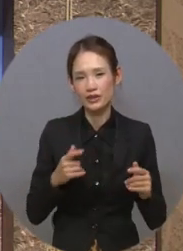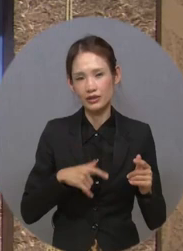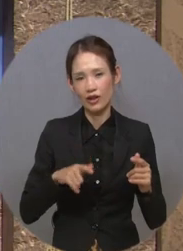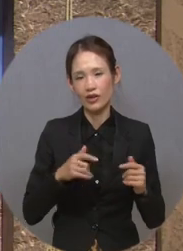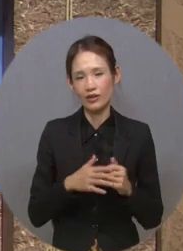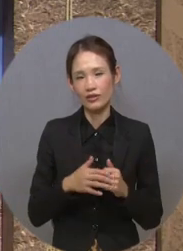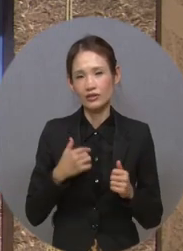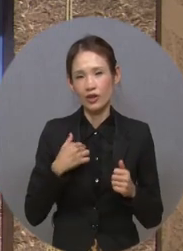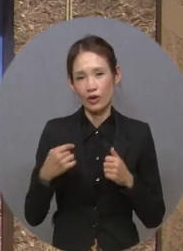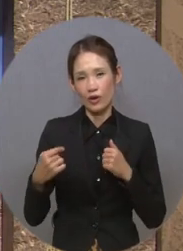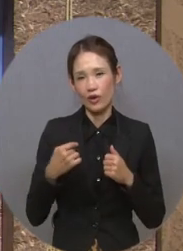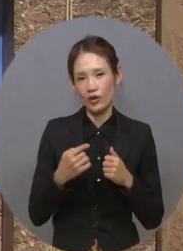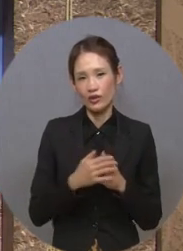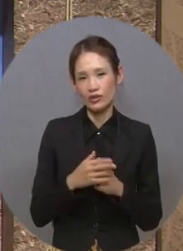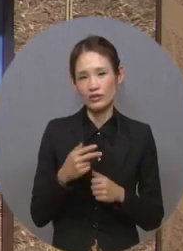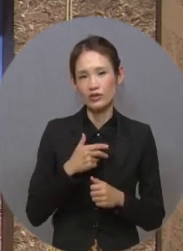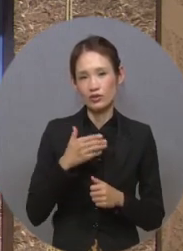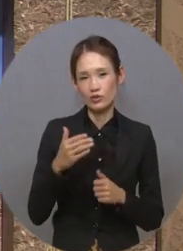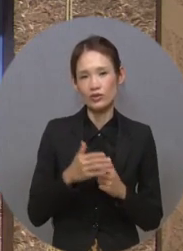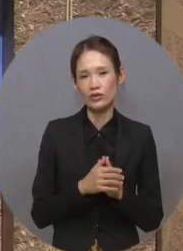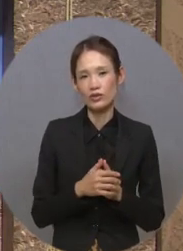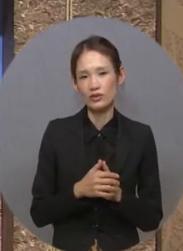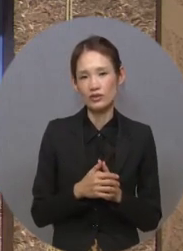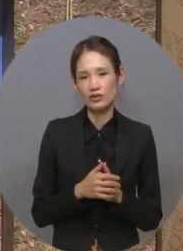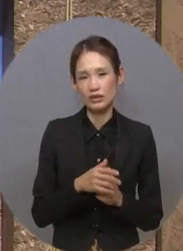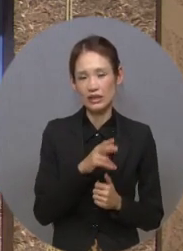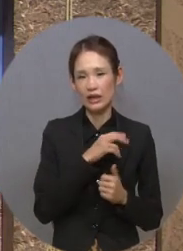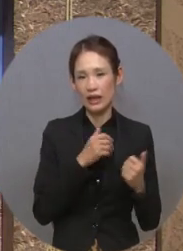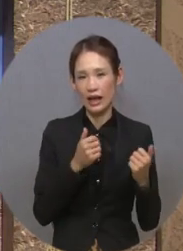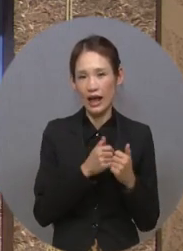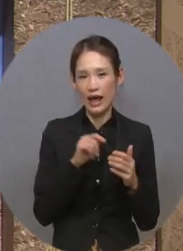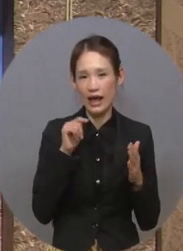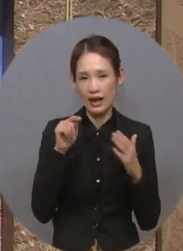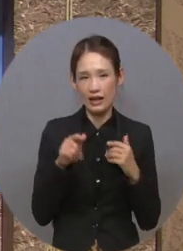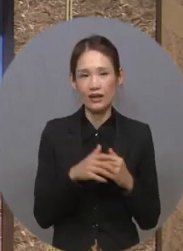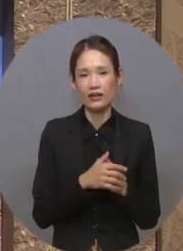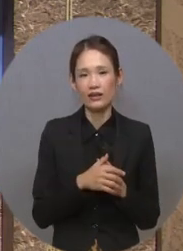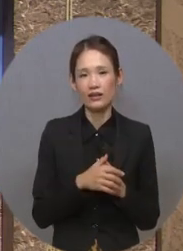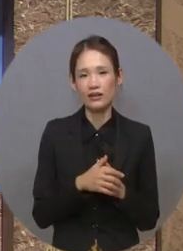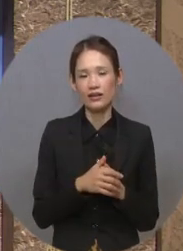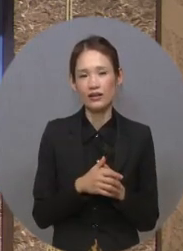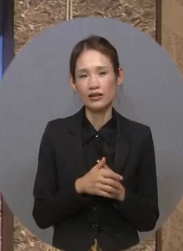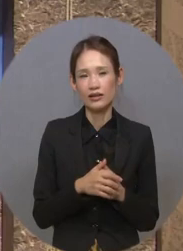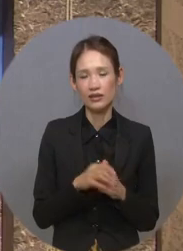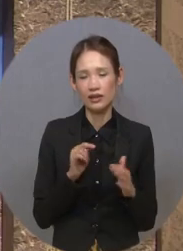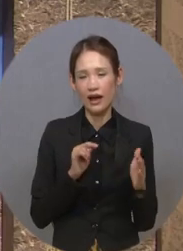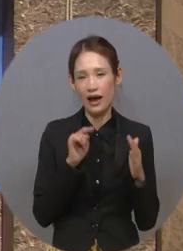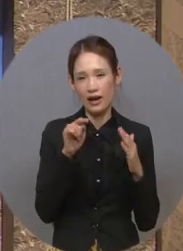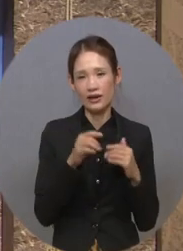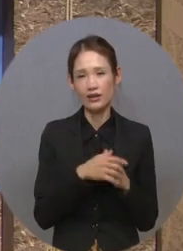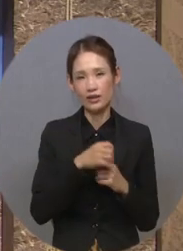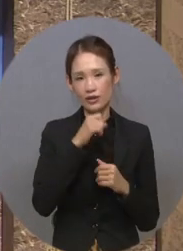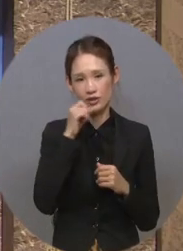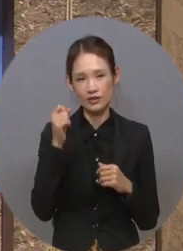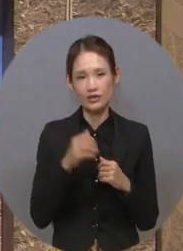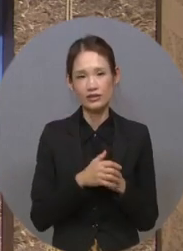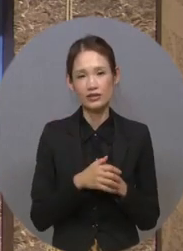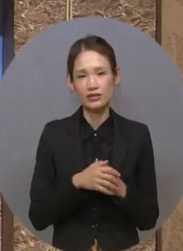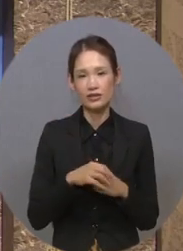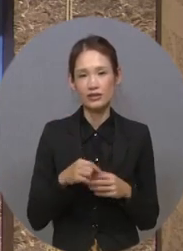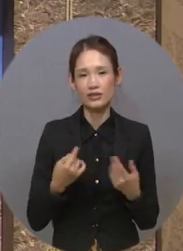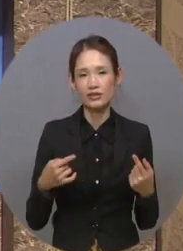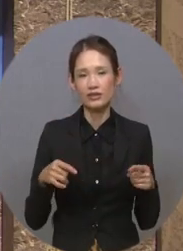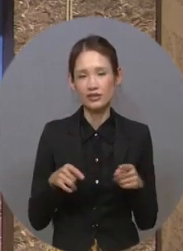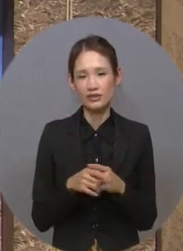보고 2009년대 의회 좀 나가서 네. 당선이 돼서